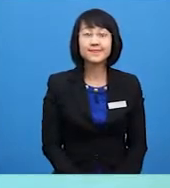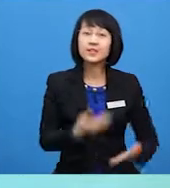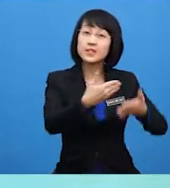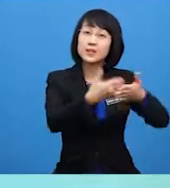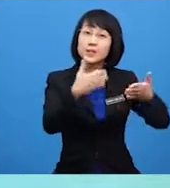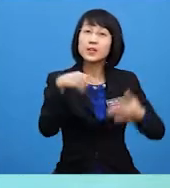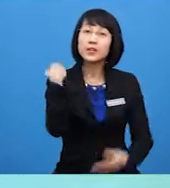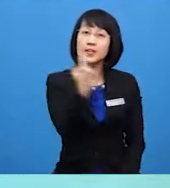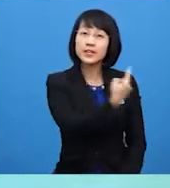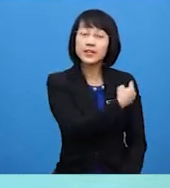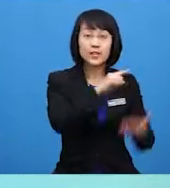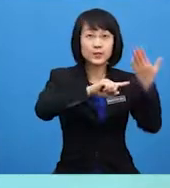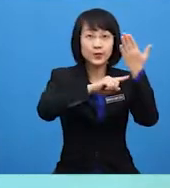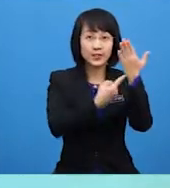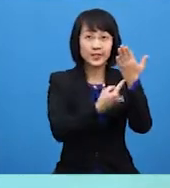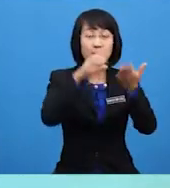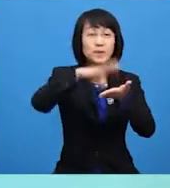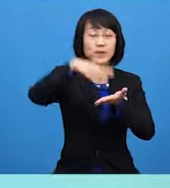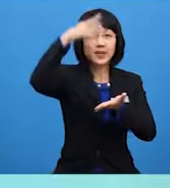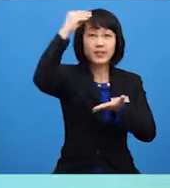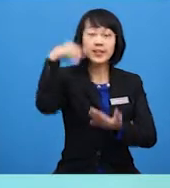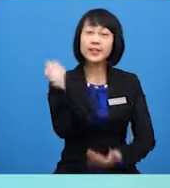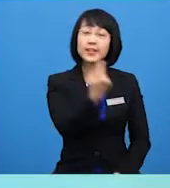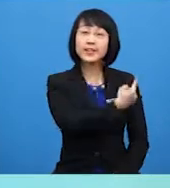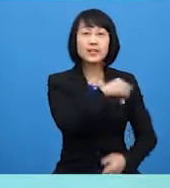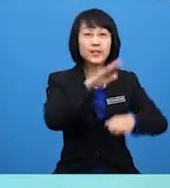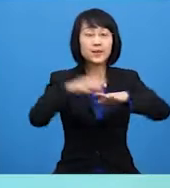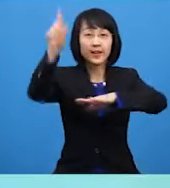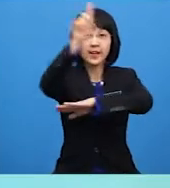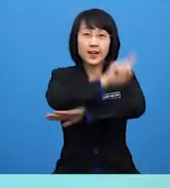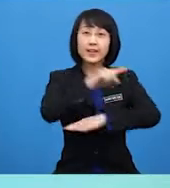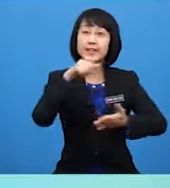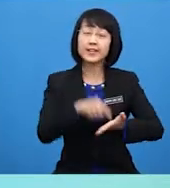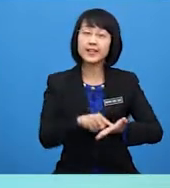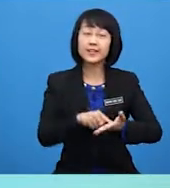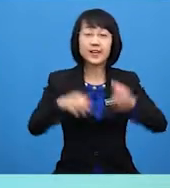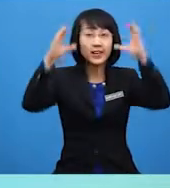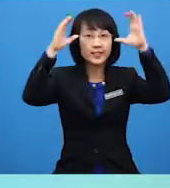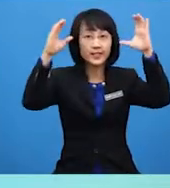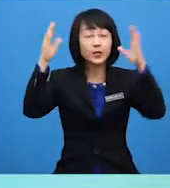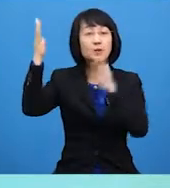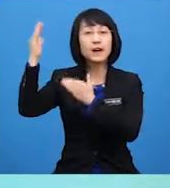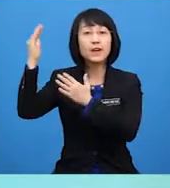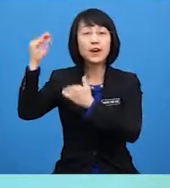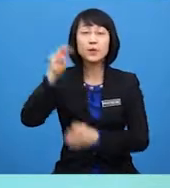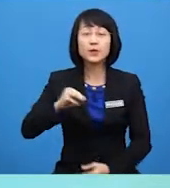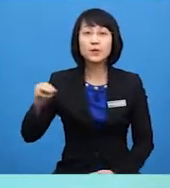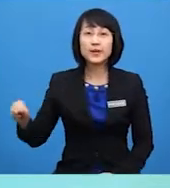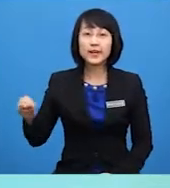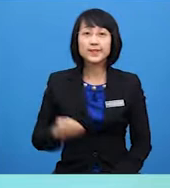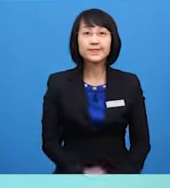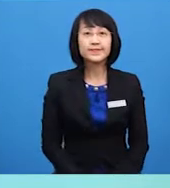Sebelum kita memulakan pembelajaran kita pada hari ini, cikgu berharap